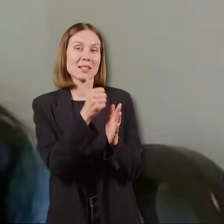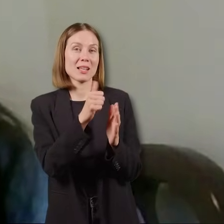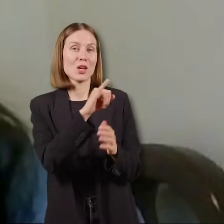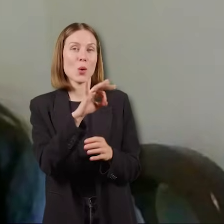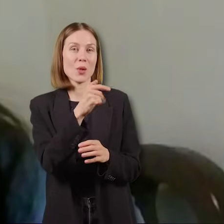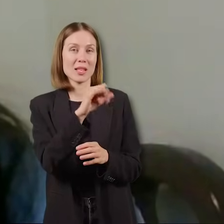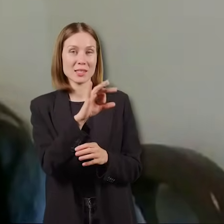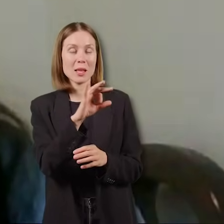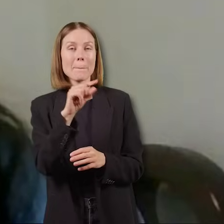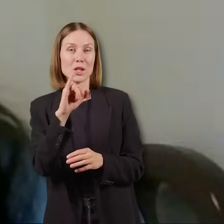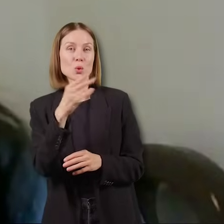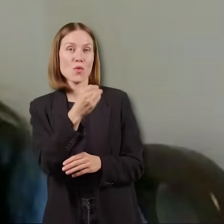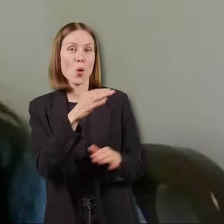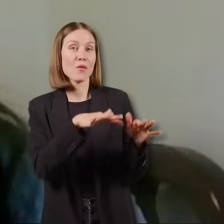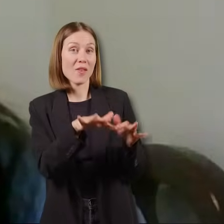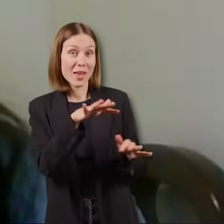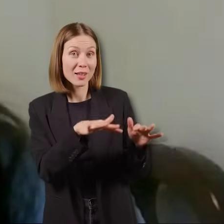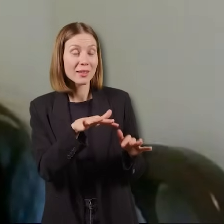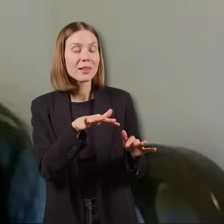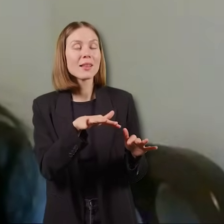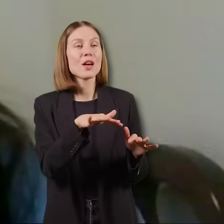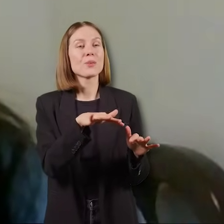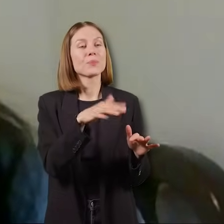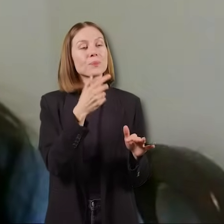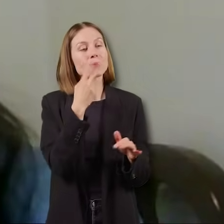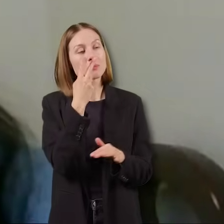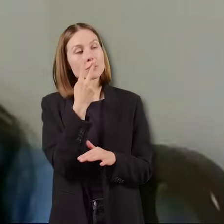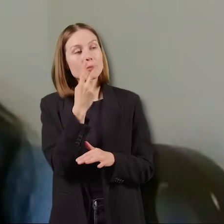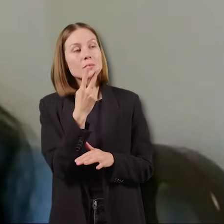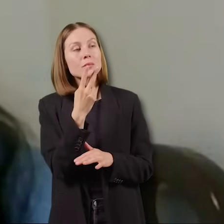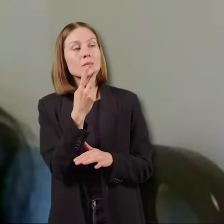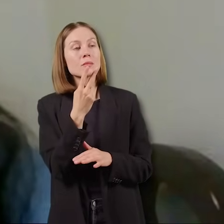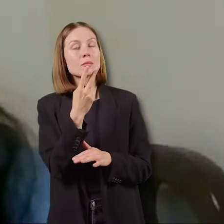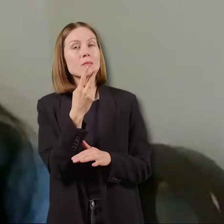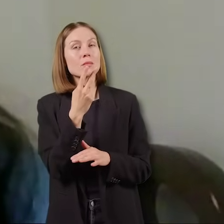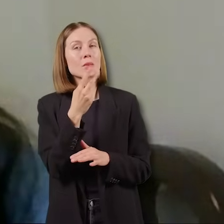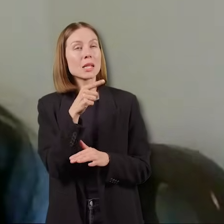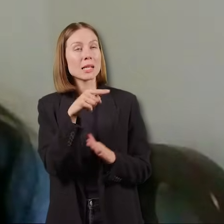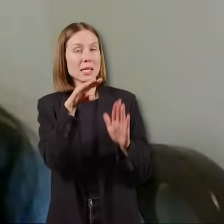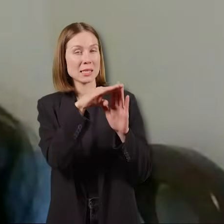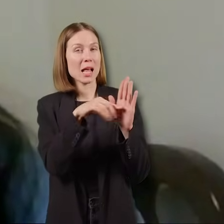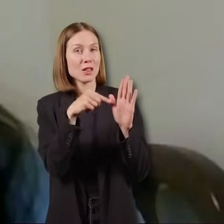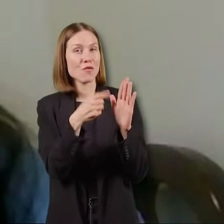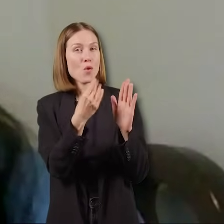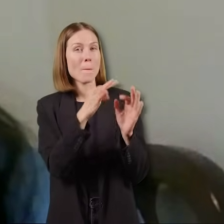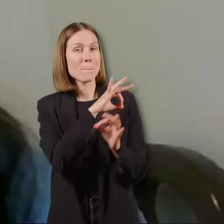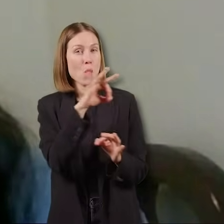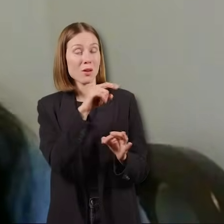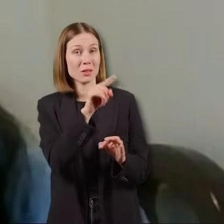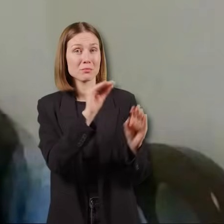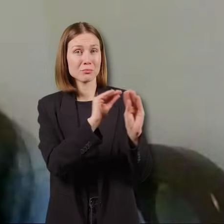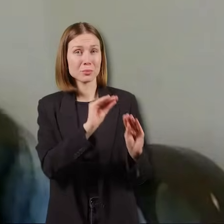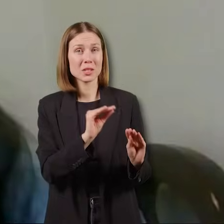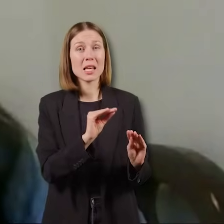Jono Pinskaus veikla ir pasižiūrėjau, kad tie įstatymo projektai, kuriuos jis parengė,